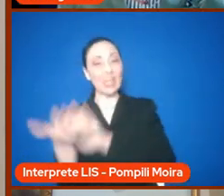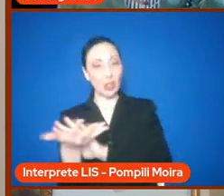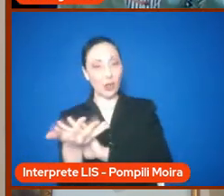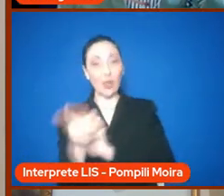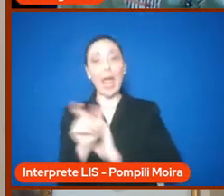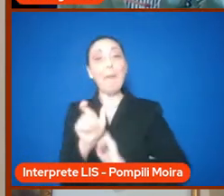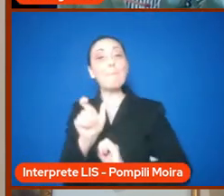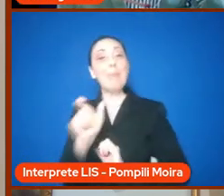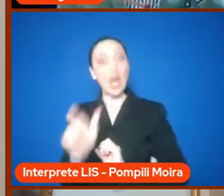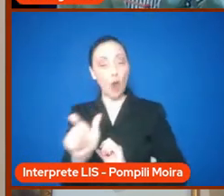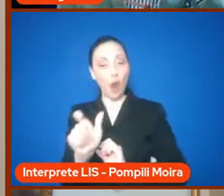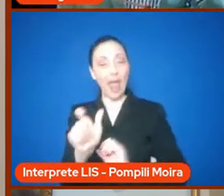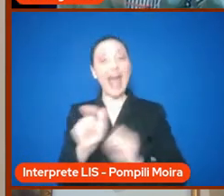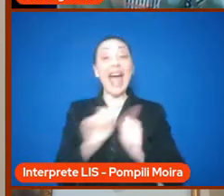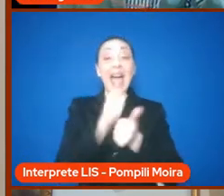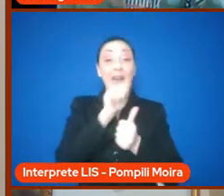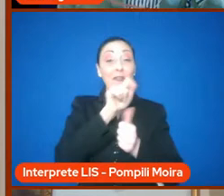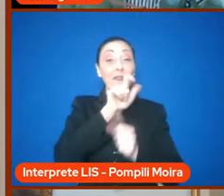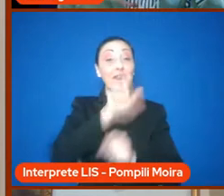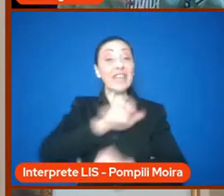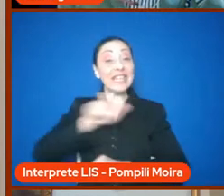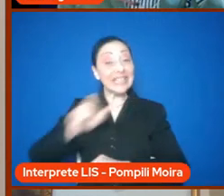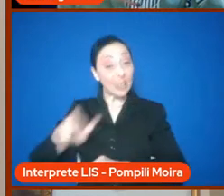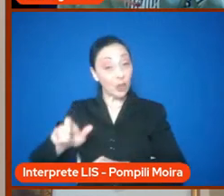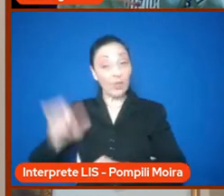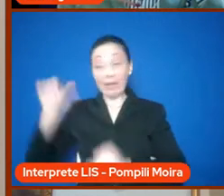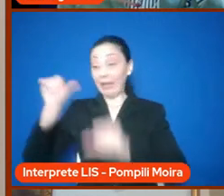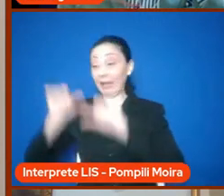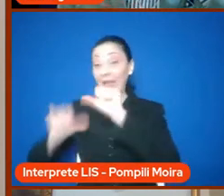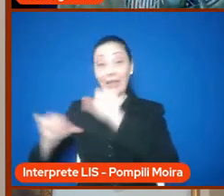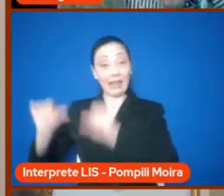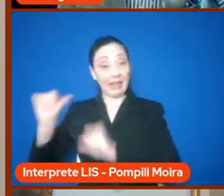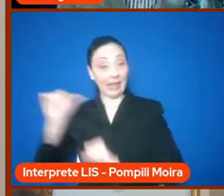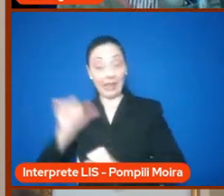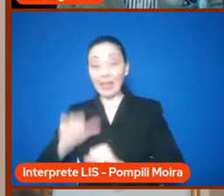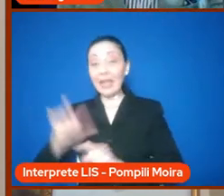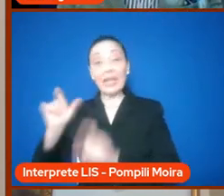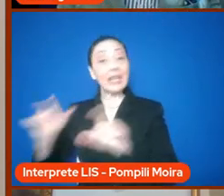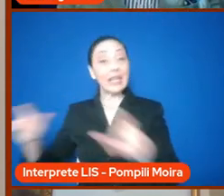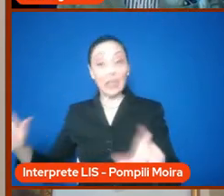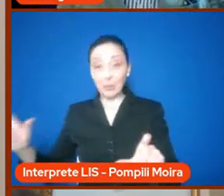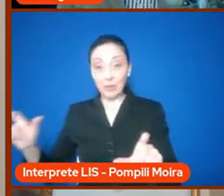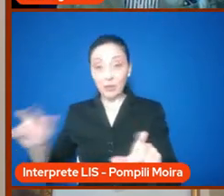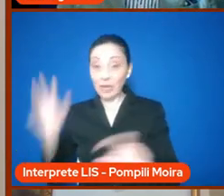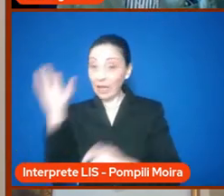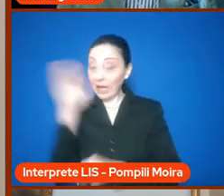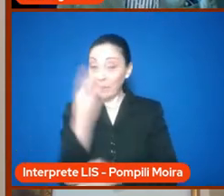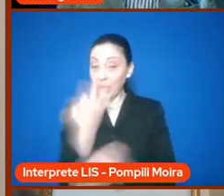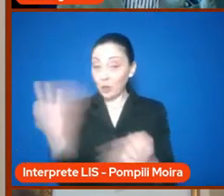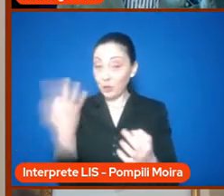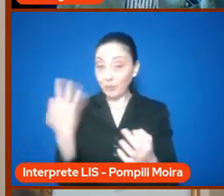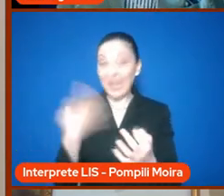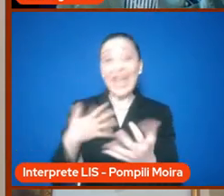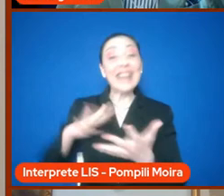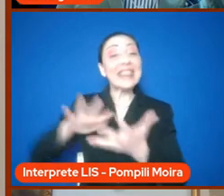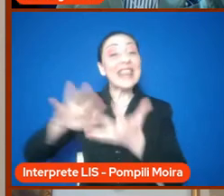moltissimo. E anche molto applicata da chi cucinerà stasera, le transizioni di fase. In italiano si dice